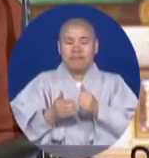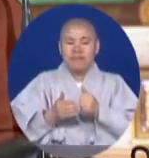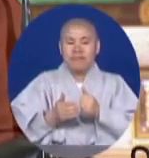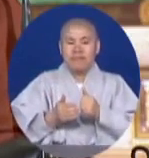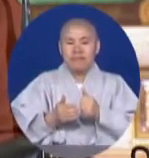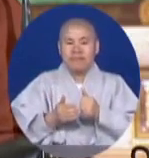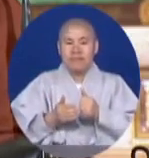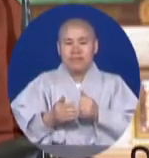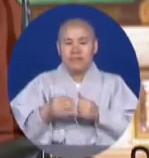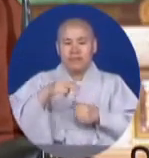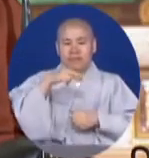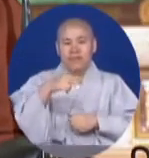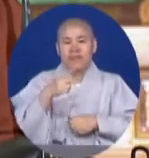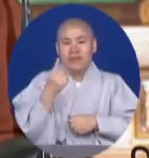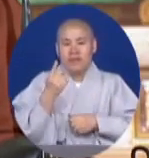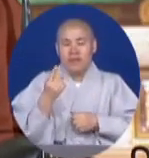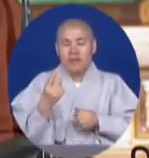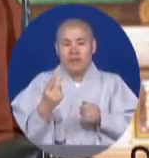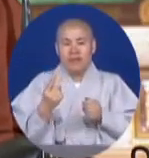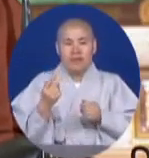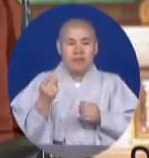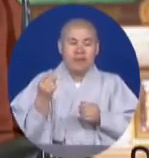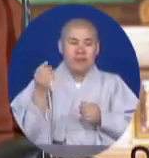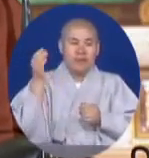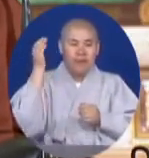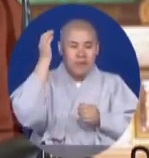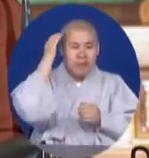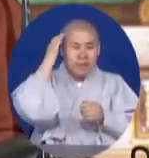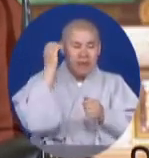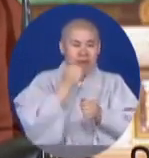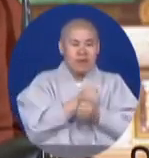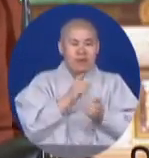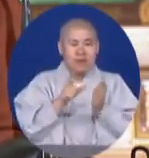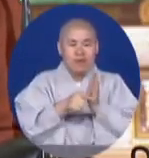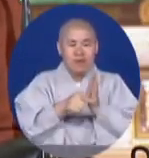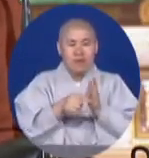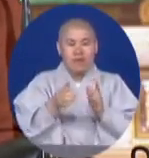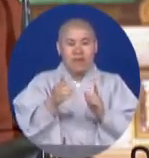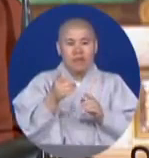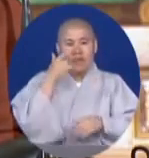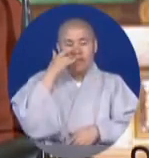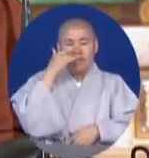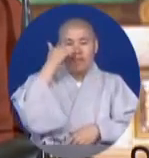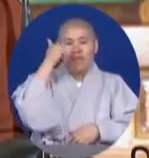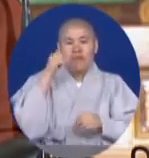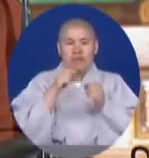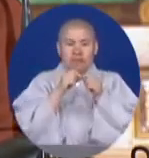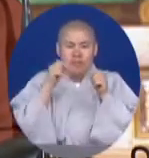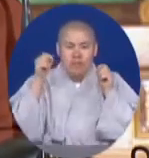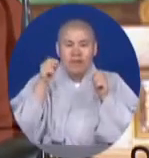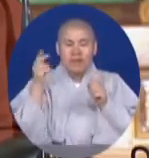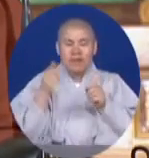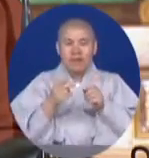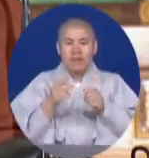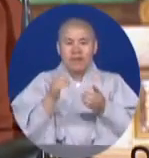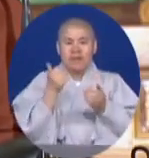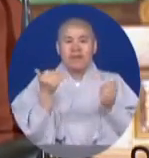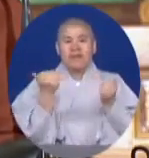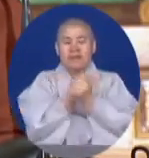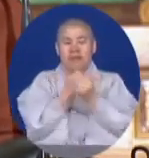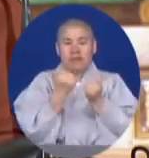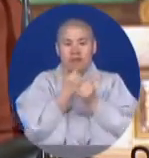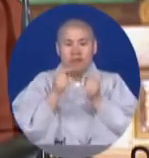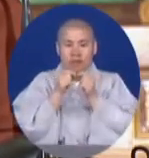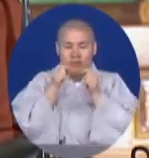그러니까 도를 방해할 때는 부모도 멀리해야 되고 친척도 멀리해야 되고